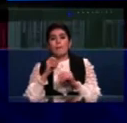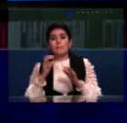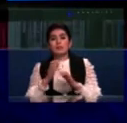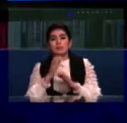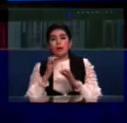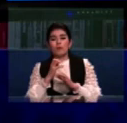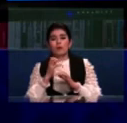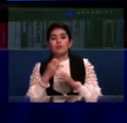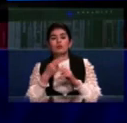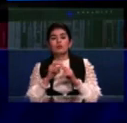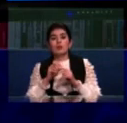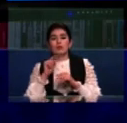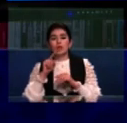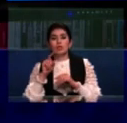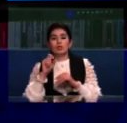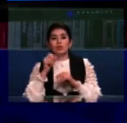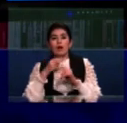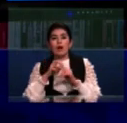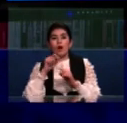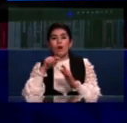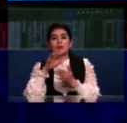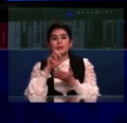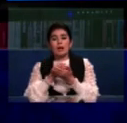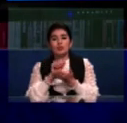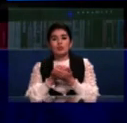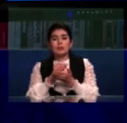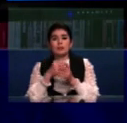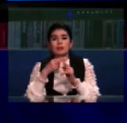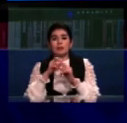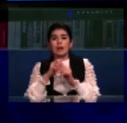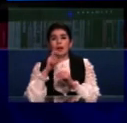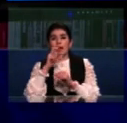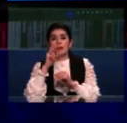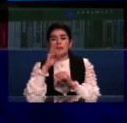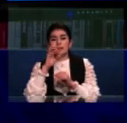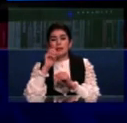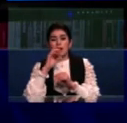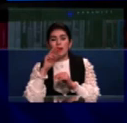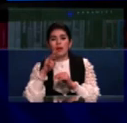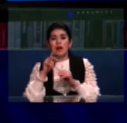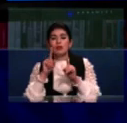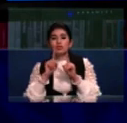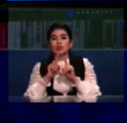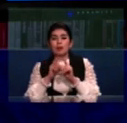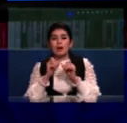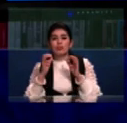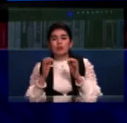Также мы познакомимся с вами со способами защиты данных в табличном процессоре Excel. Также защита данных при